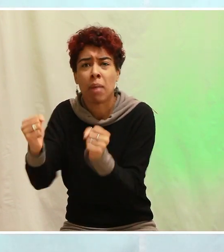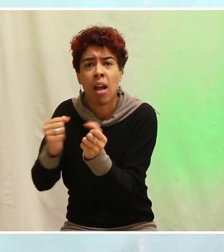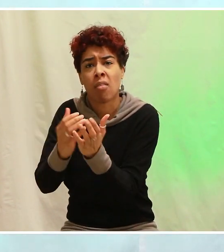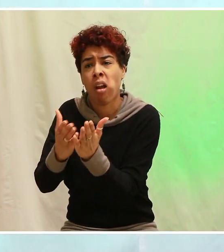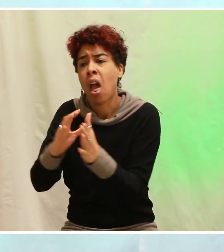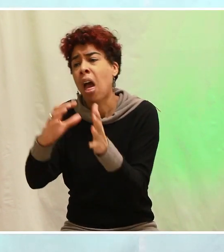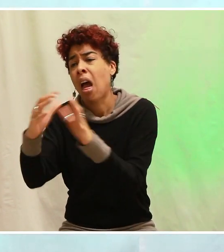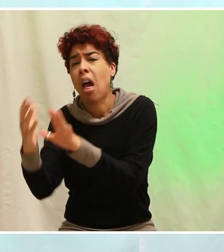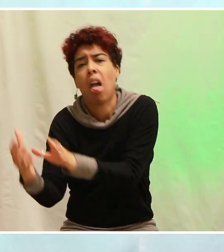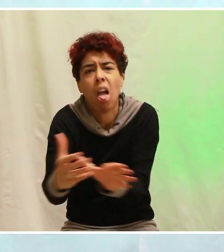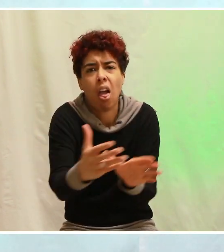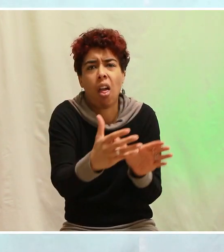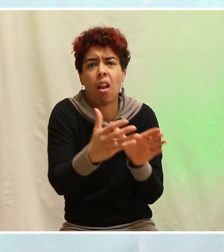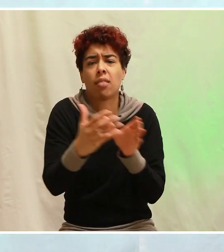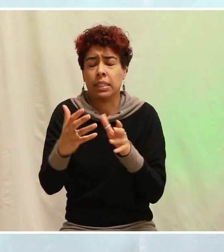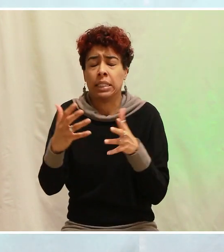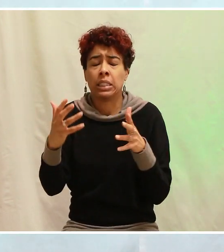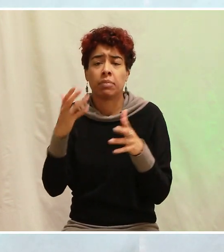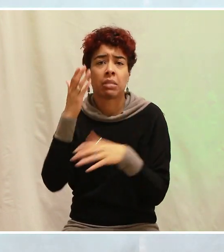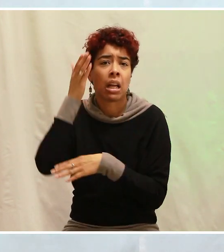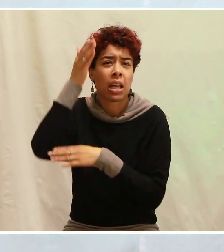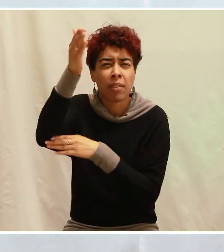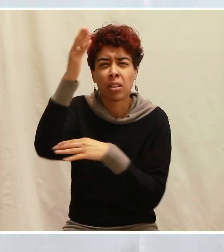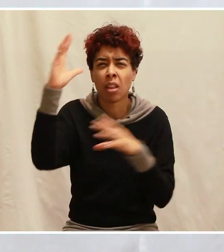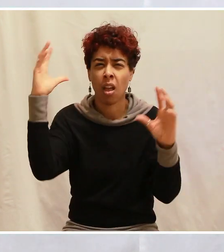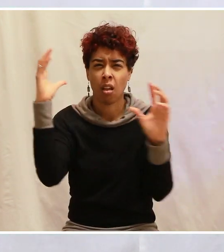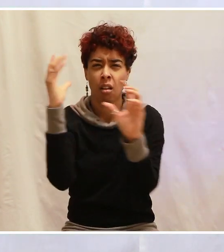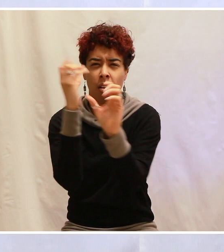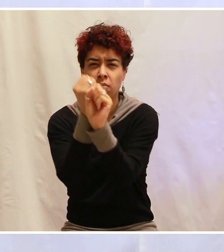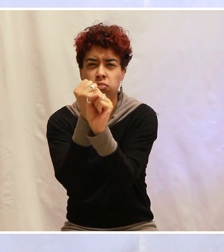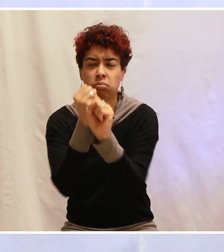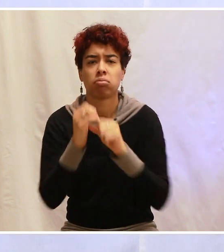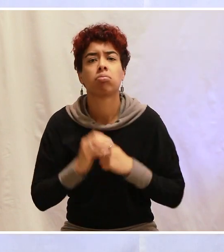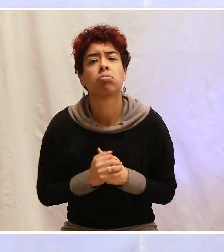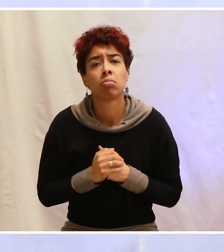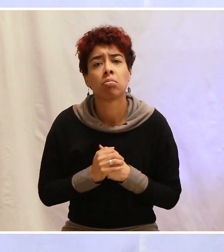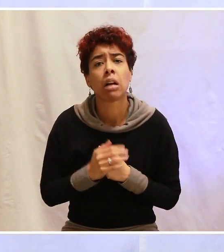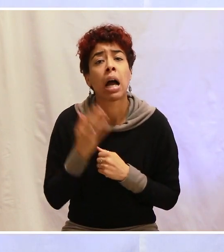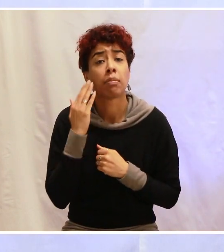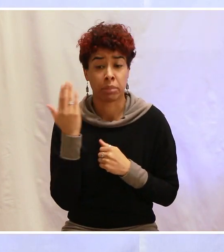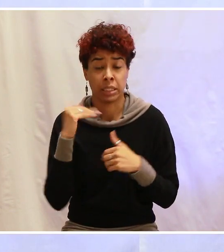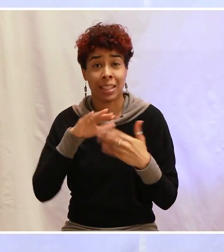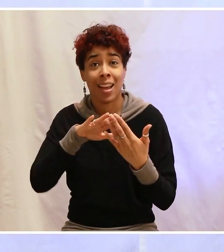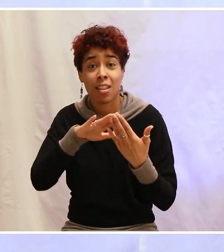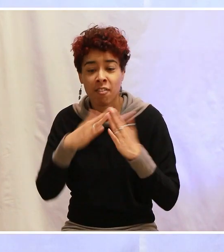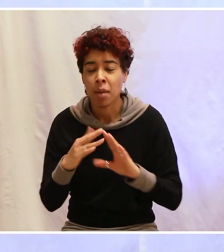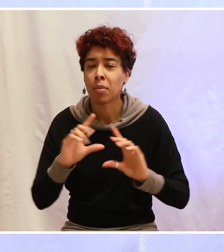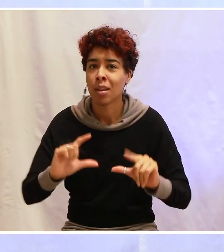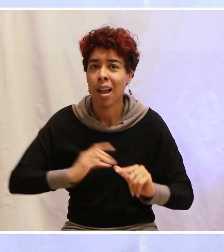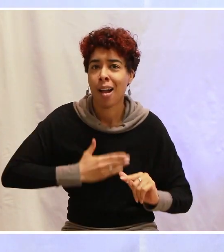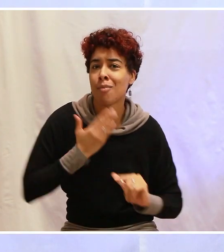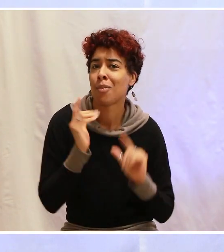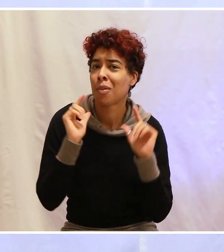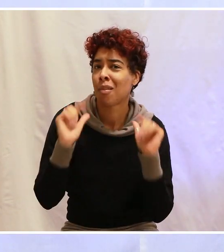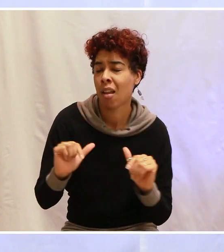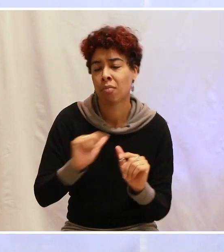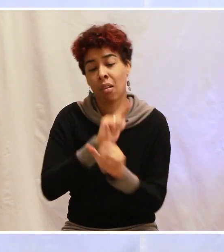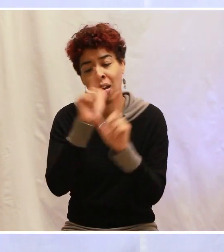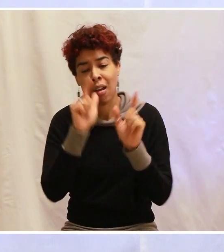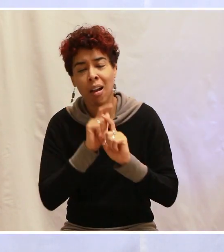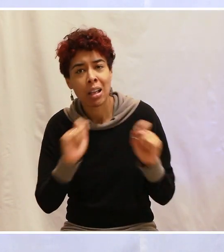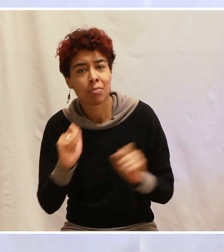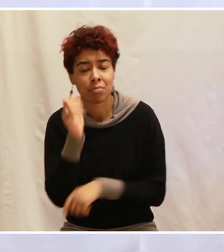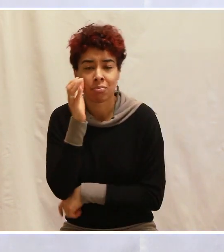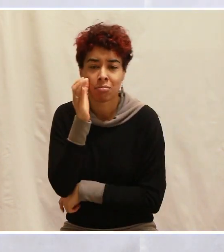déviée, et l'avenir, eh bien, s'assombrit. Alors que dans un foyer où l'amour règne, où il y a le respect, il